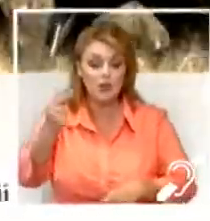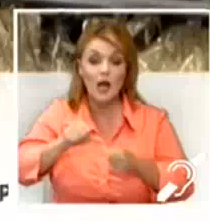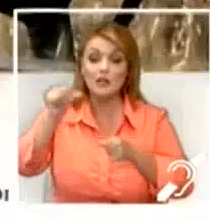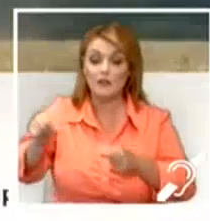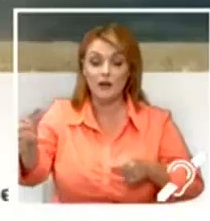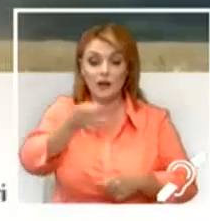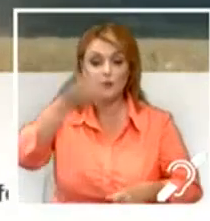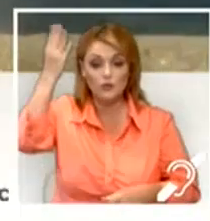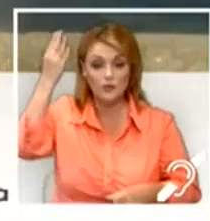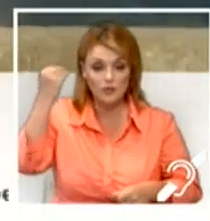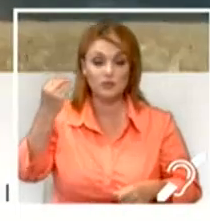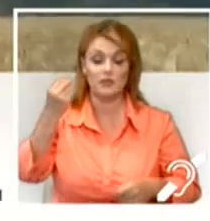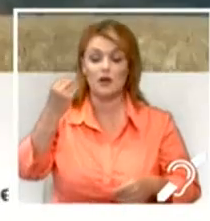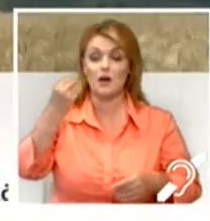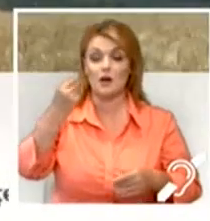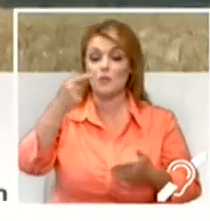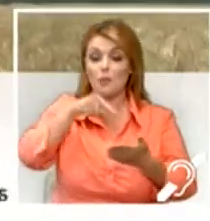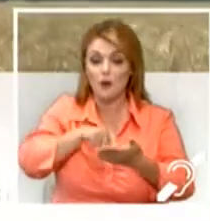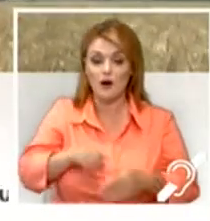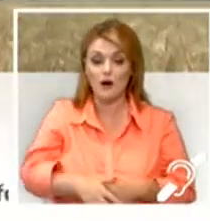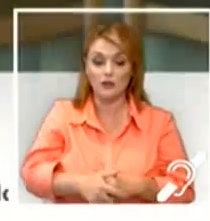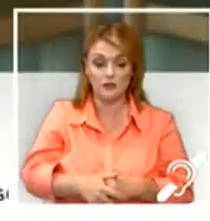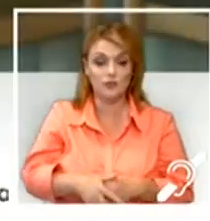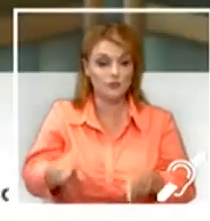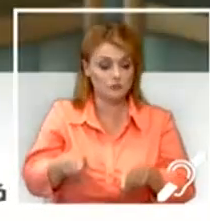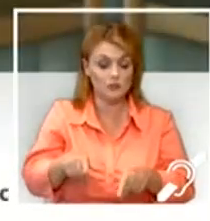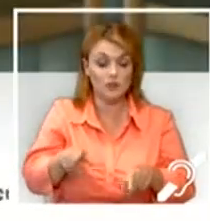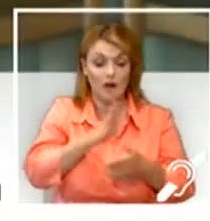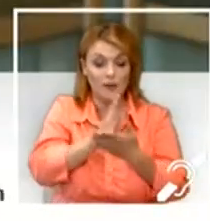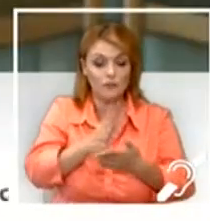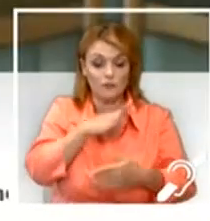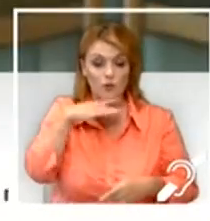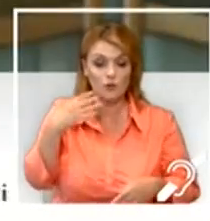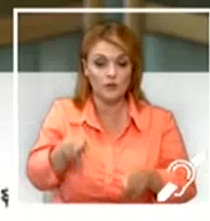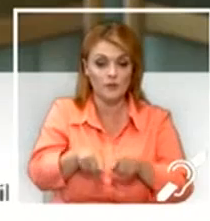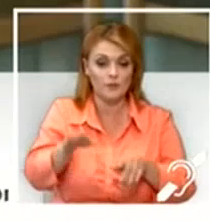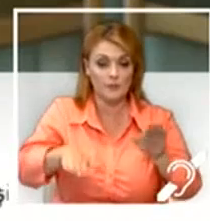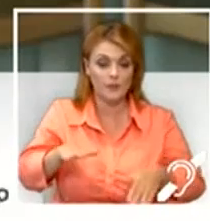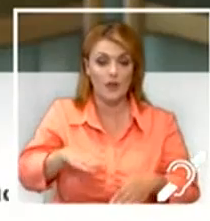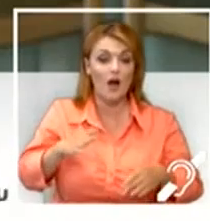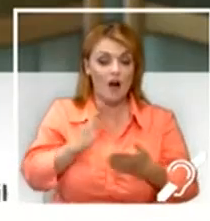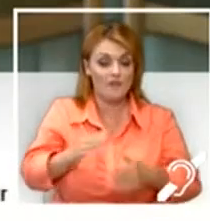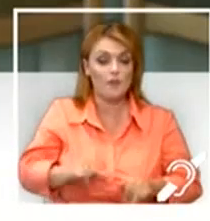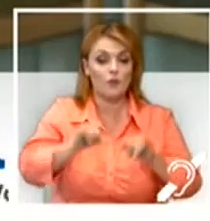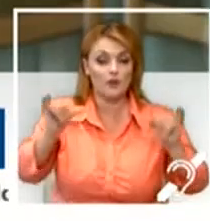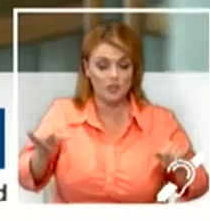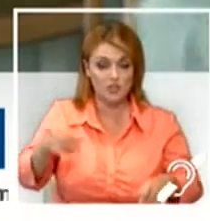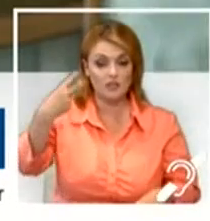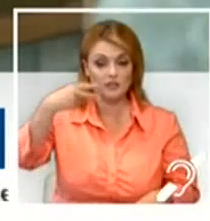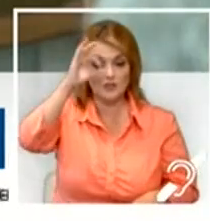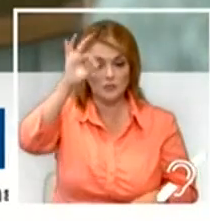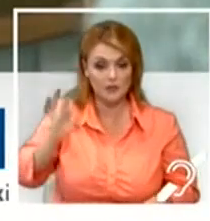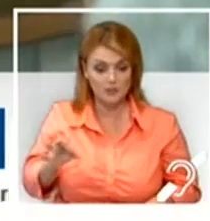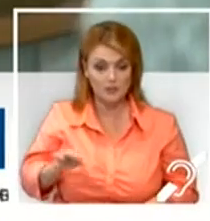afara Republicii Moldova a ajuns o cantitate de cereale fără precedent. Avem până la moment o creștere cu 285%, adică